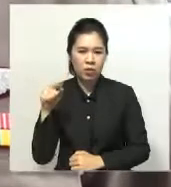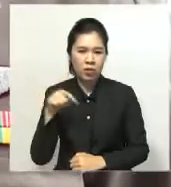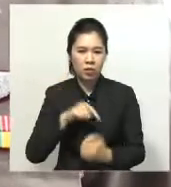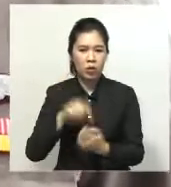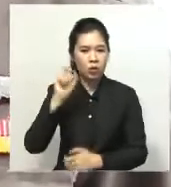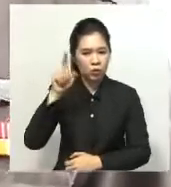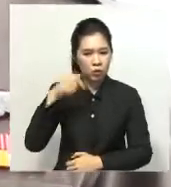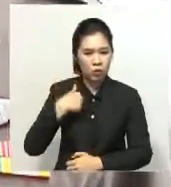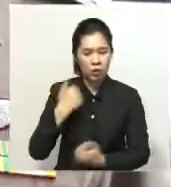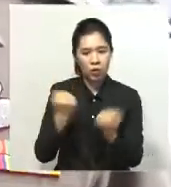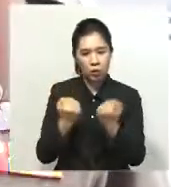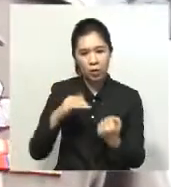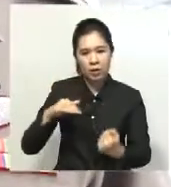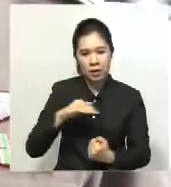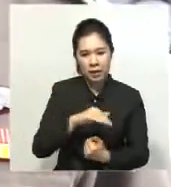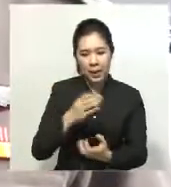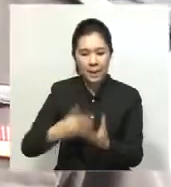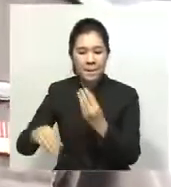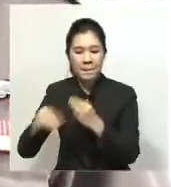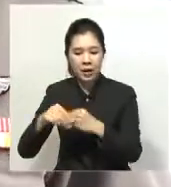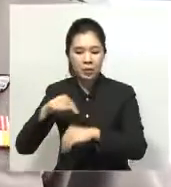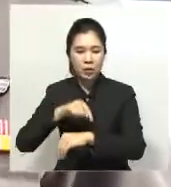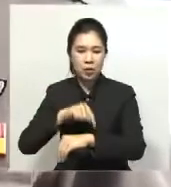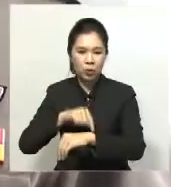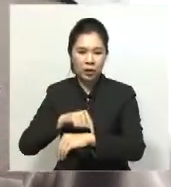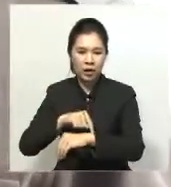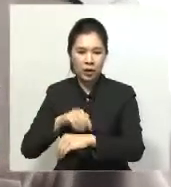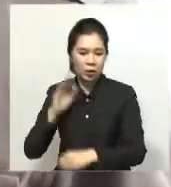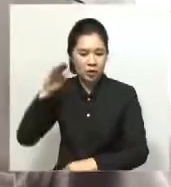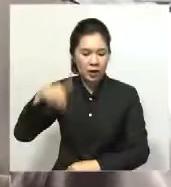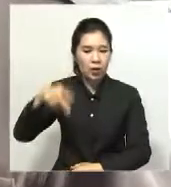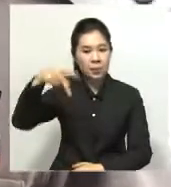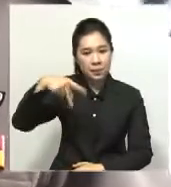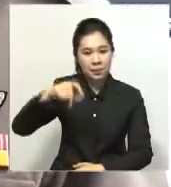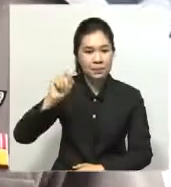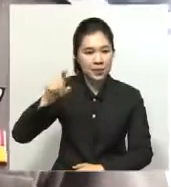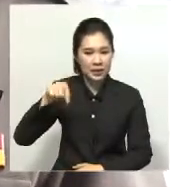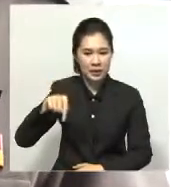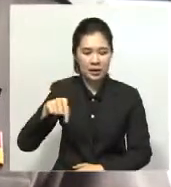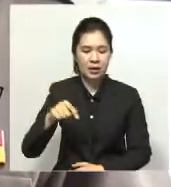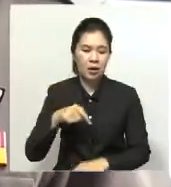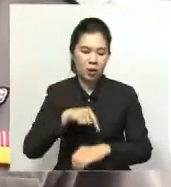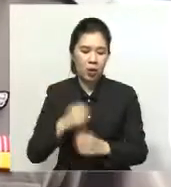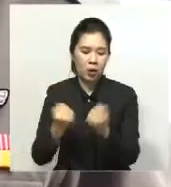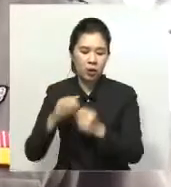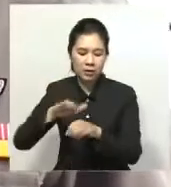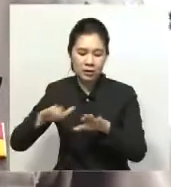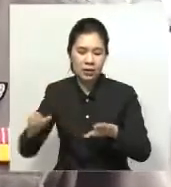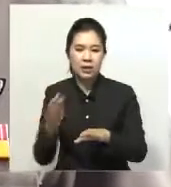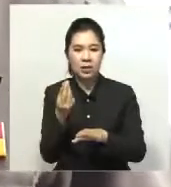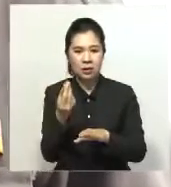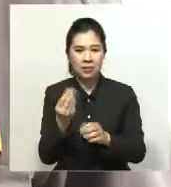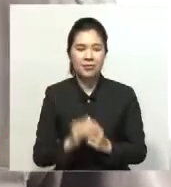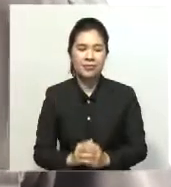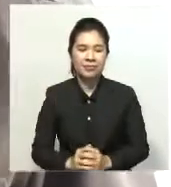เร่งด่วนได้กี่คันแล้วก็จะมาเพิ่มรถเมล์ที่จะใช้ทางด่วนพิเศษเนี่ยนะครับมาลงที่จุดหมายปลายทางเลยได้กี่คันครับ